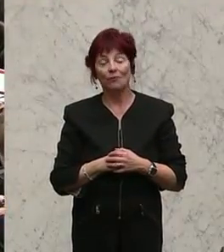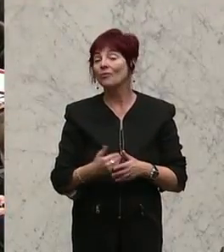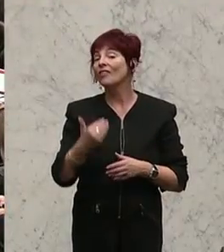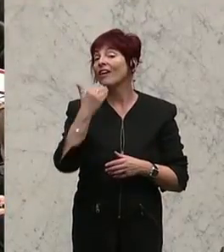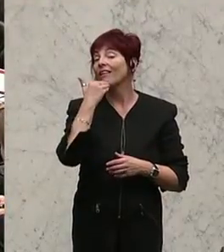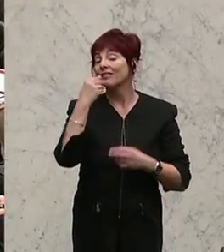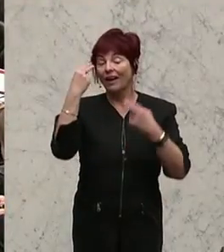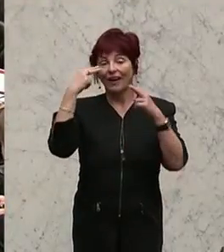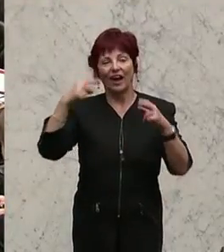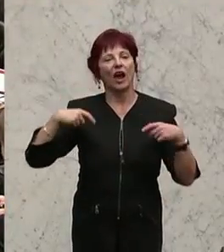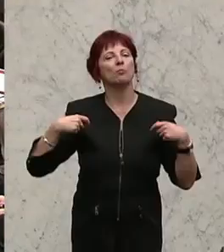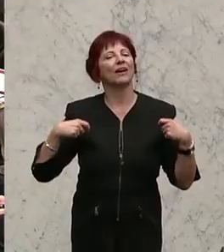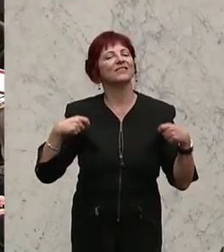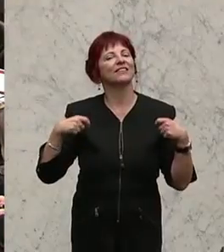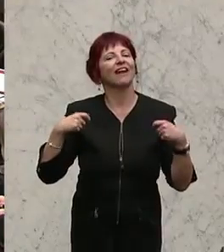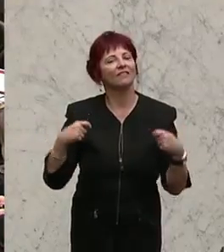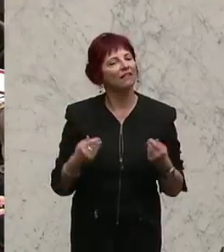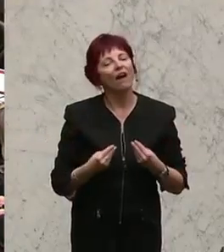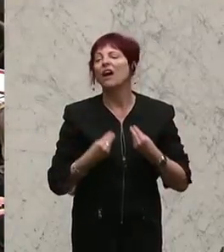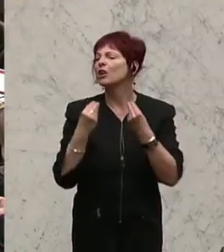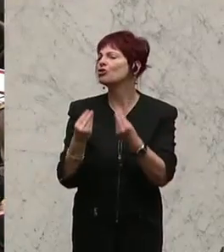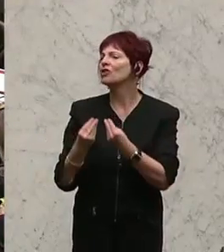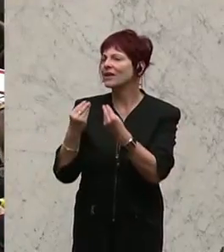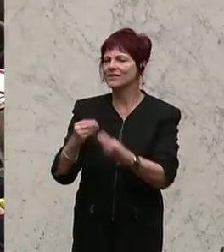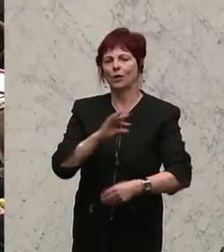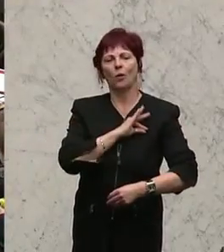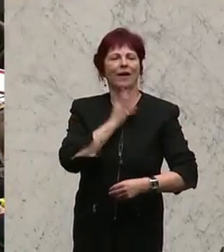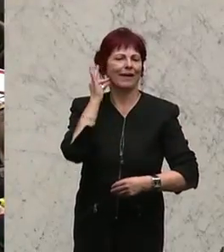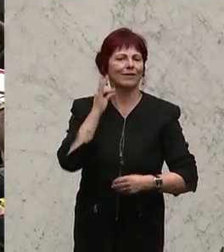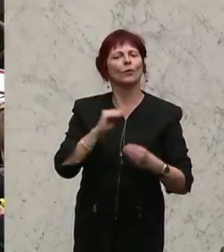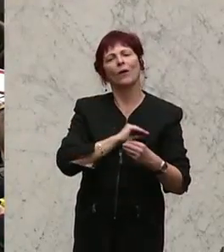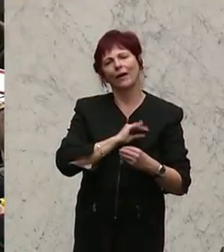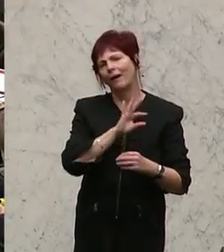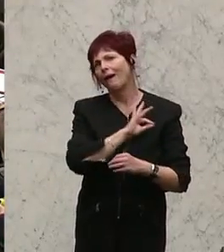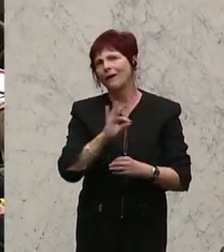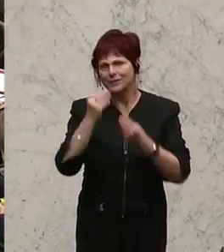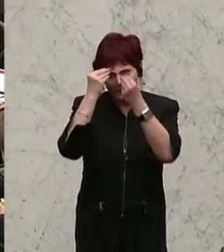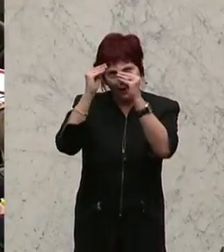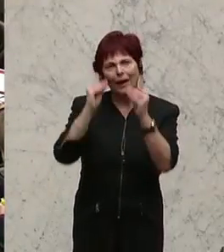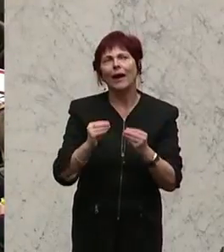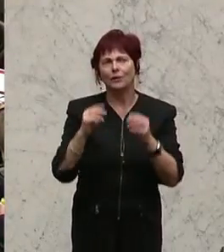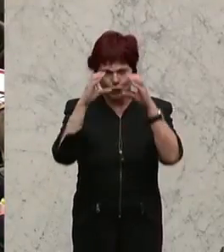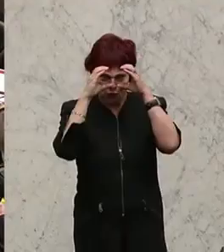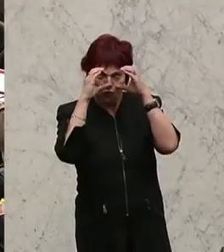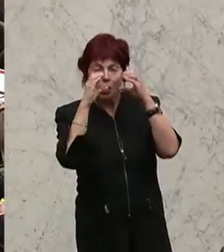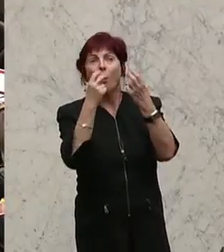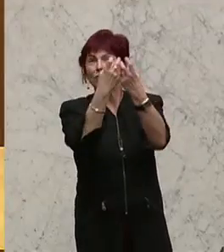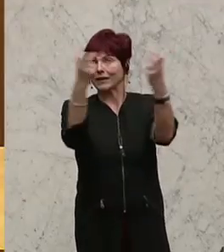Danke, Herr Präsident, geschätzte Kolleginnen und Kollegen, sehr verehrte Zuseherinnen und Zuseher auf den Tribünen und vor den